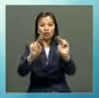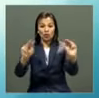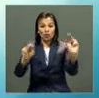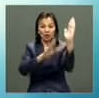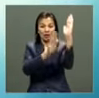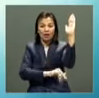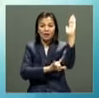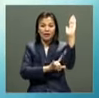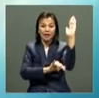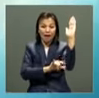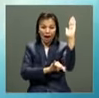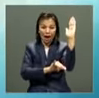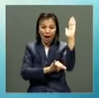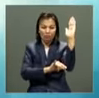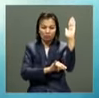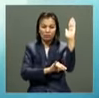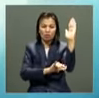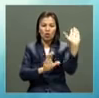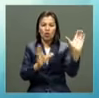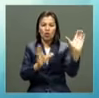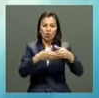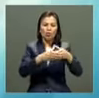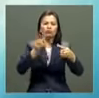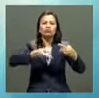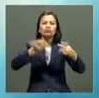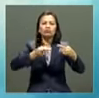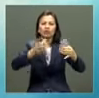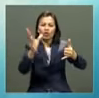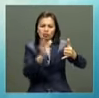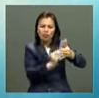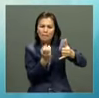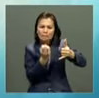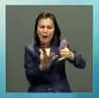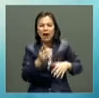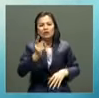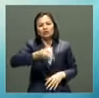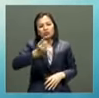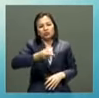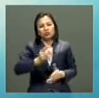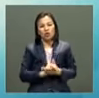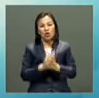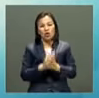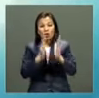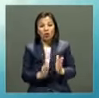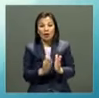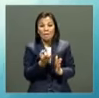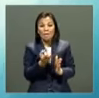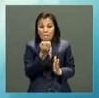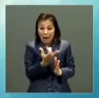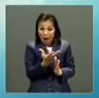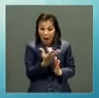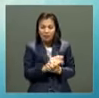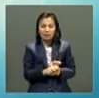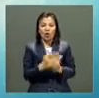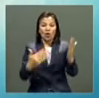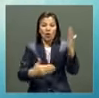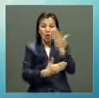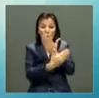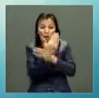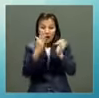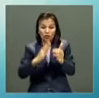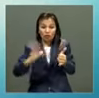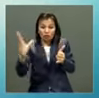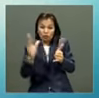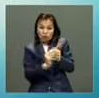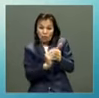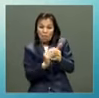าอะไรต่างๆยังอยู่ในกลุ่มจังหวัดเหมือนเดิมทั้งจังหวัดที่มีจำนวนคนสูงแล้วก็อัตราส่วนต่อประช